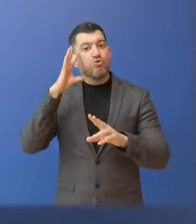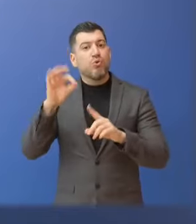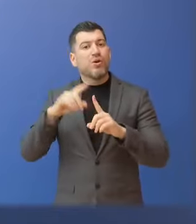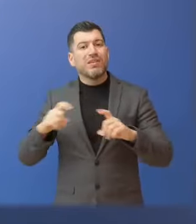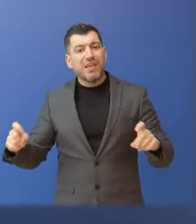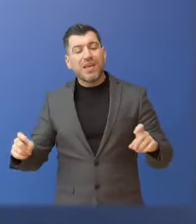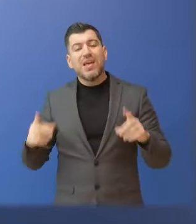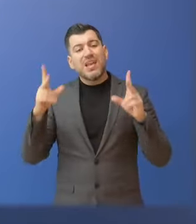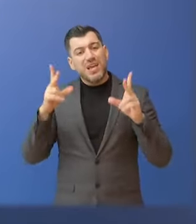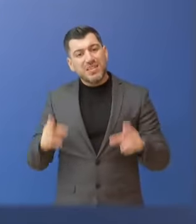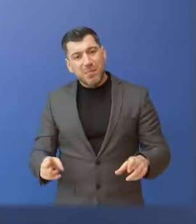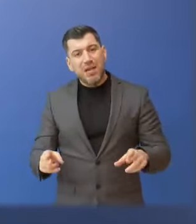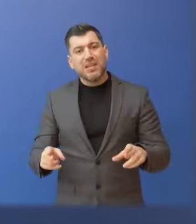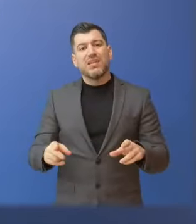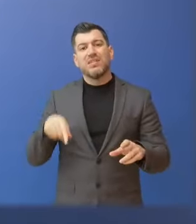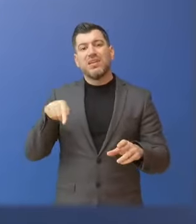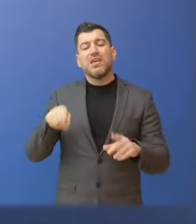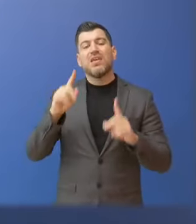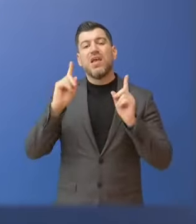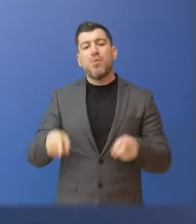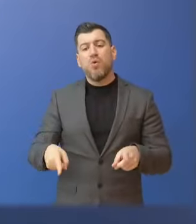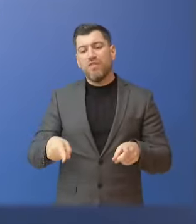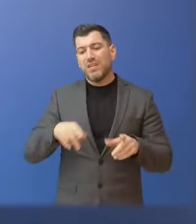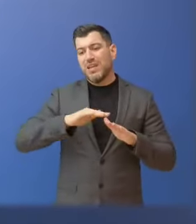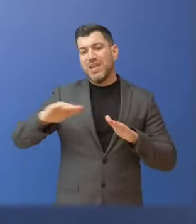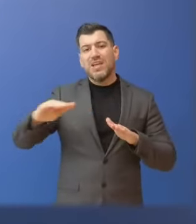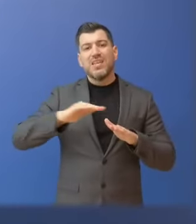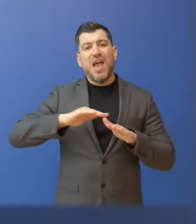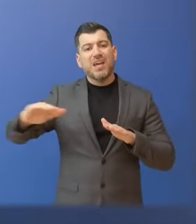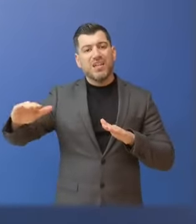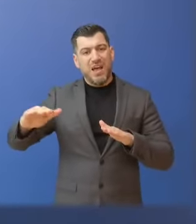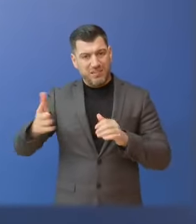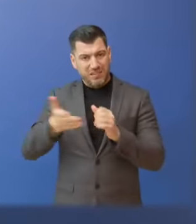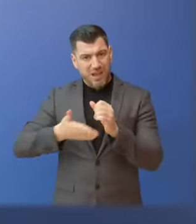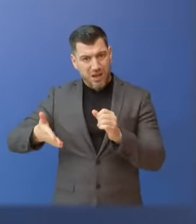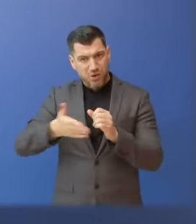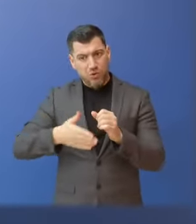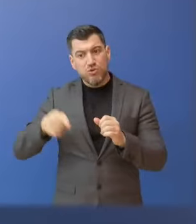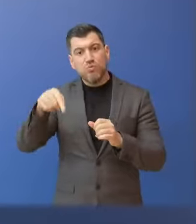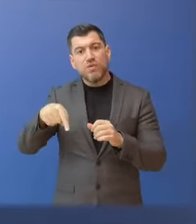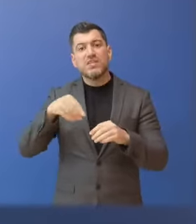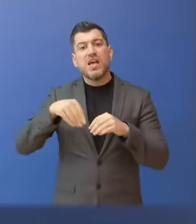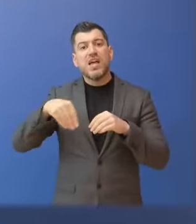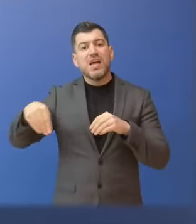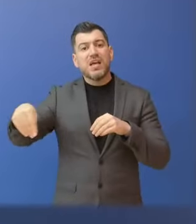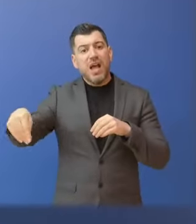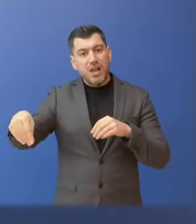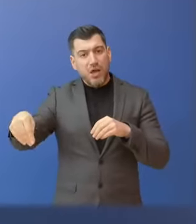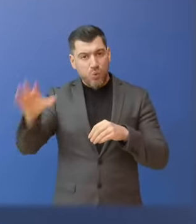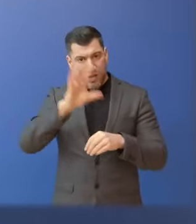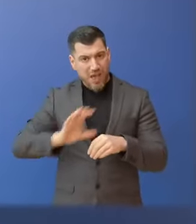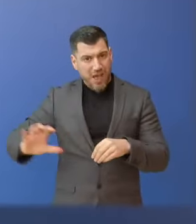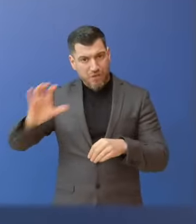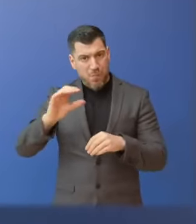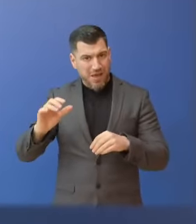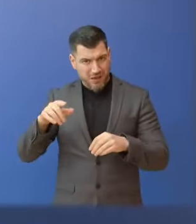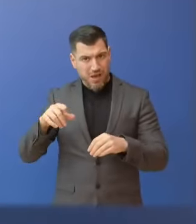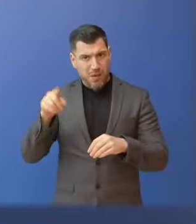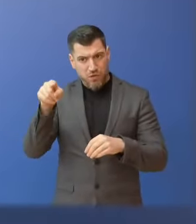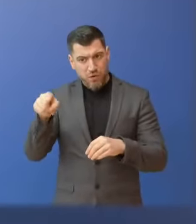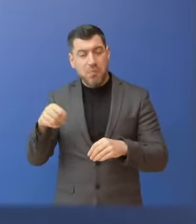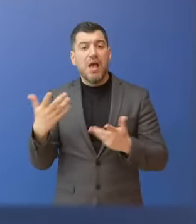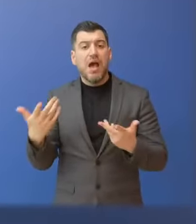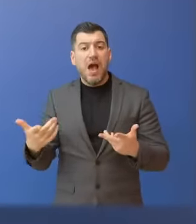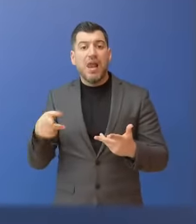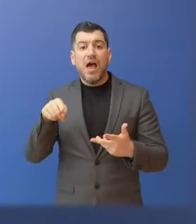καθεστώς αγρανάπαυσης για εκτάσεις οι οποίες καλλιεργούνται σε ευρωπαϊκό επίπεδο εφόσον προχωρήσουμε σε αυτή την κατεύθυνση θα